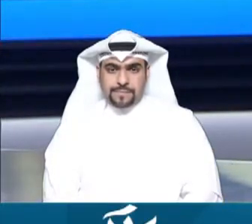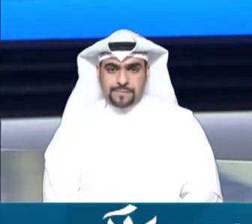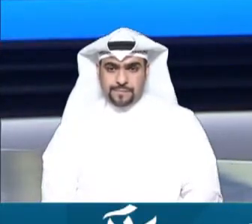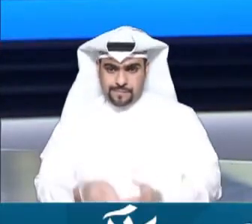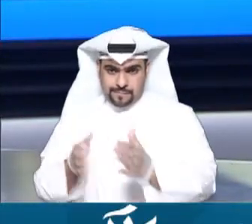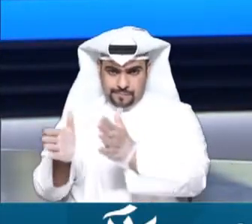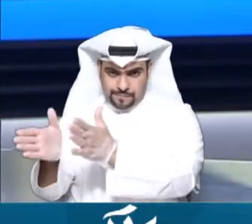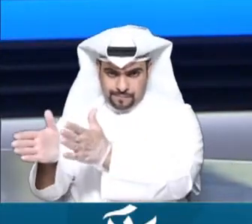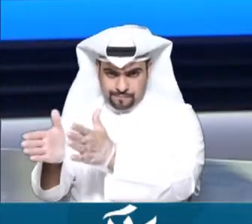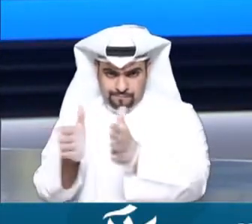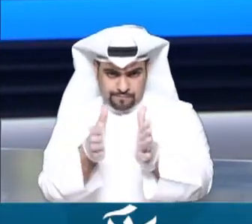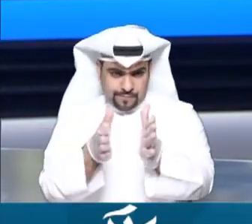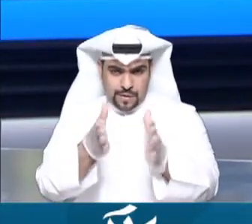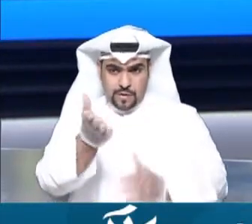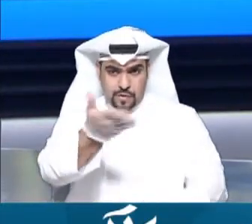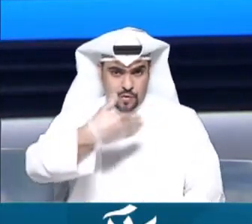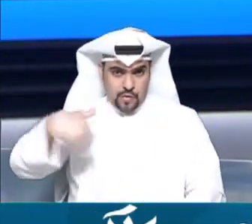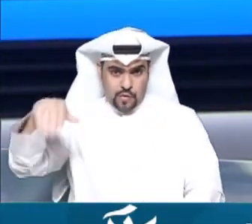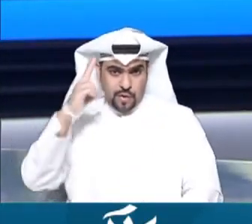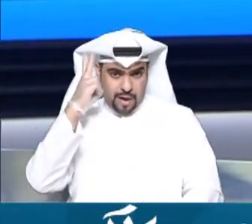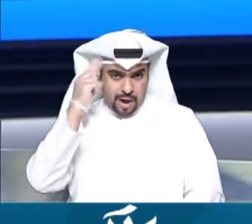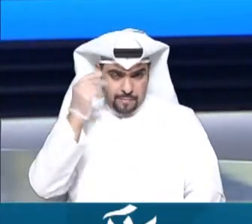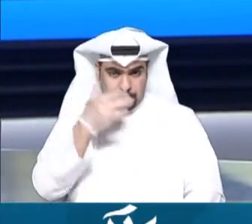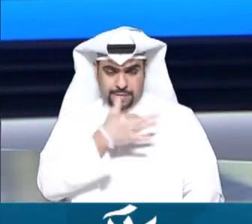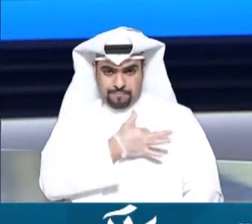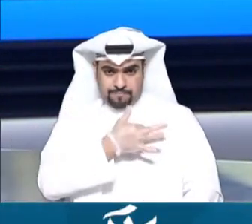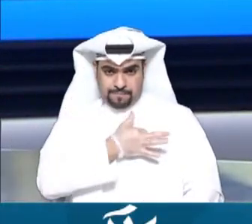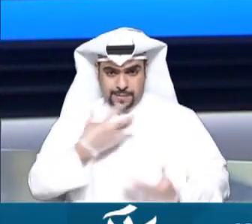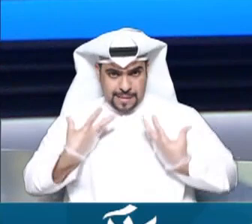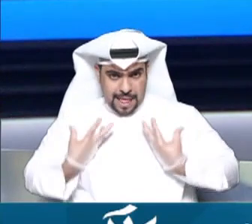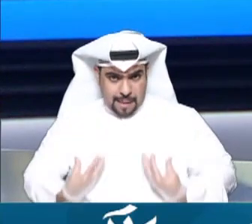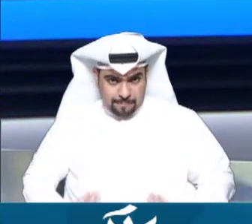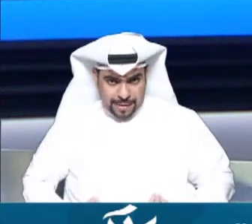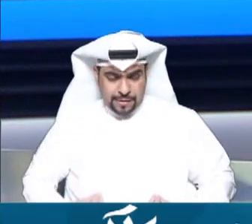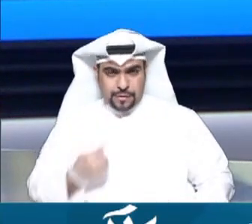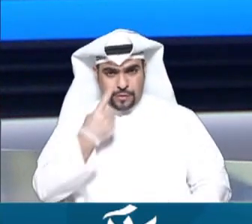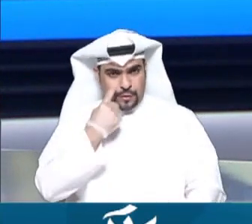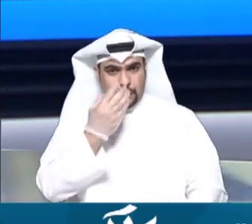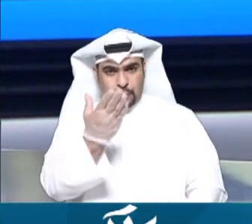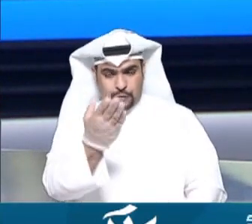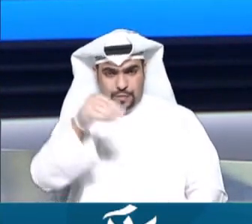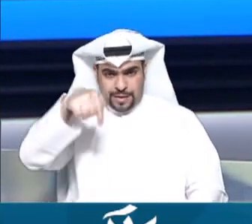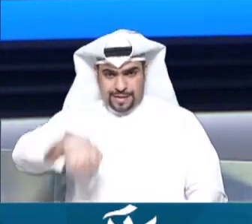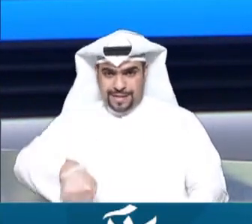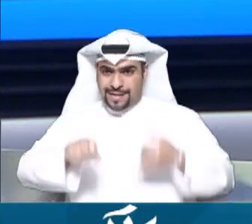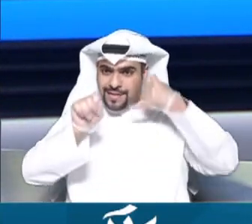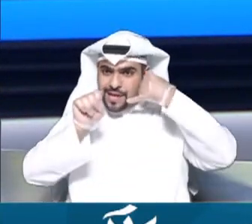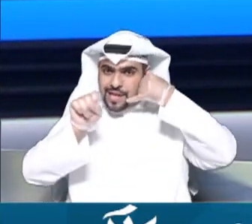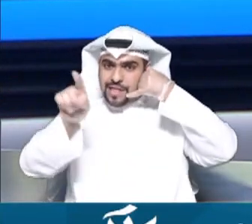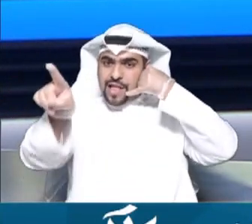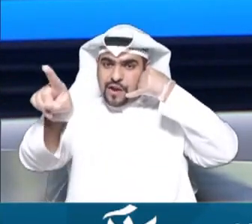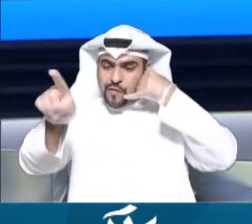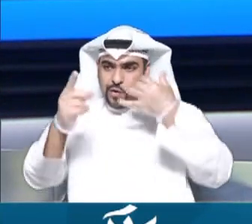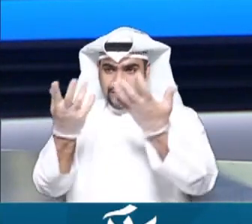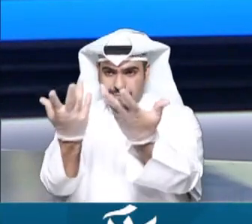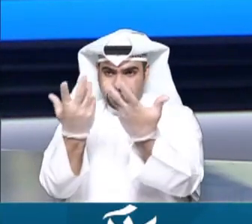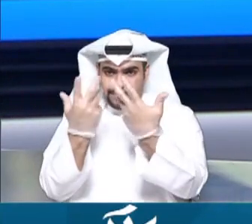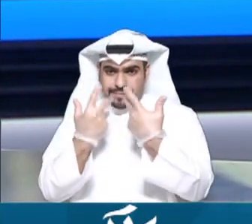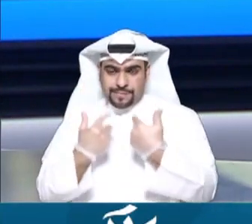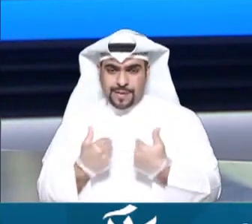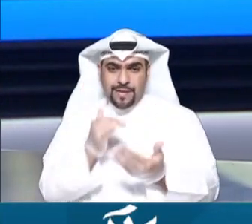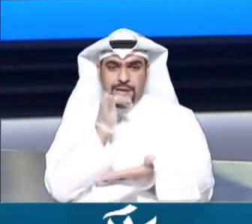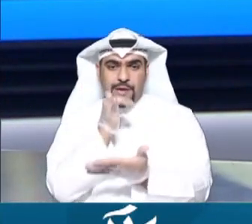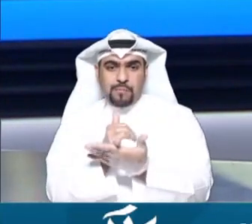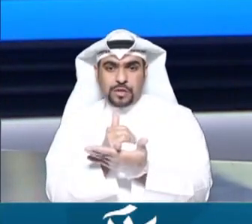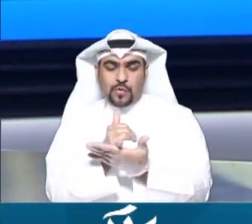عشان تطمن على المواطنين الكويتيين وعيالنا في سويسرا، معنا من جنيف المندوب الدائم لدولة الكويت لدى الأمم المتحدة